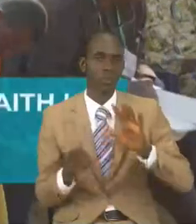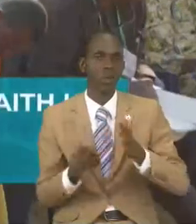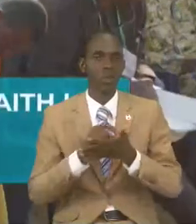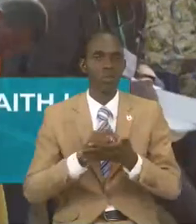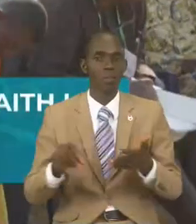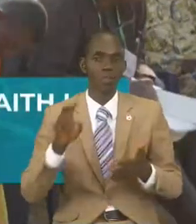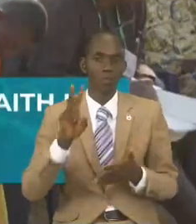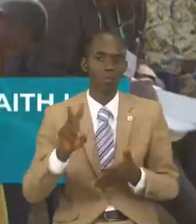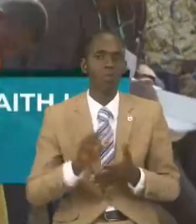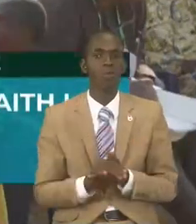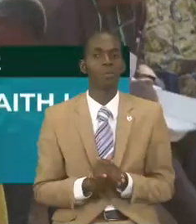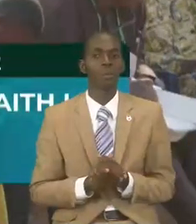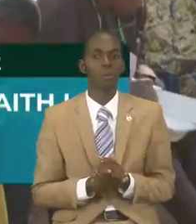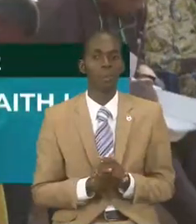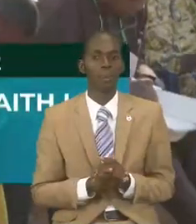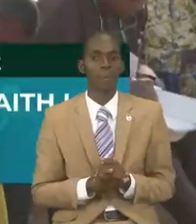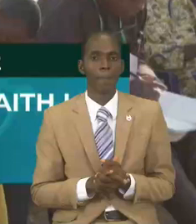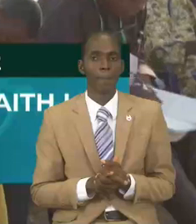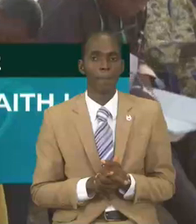chapitre 5.